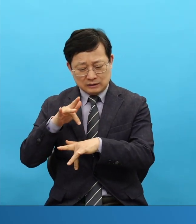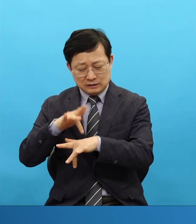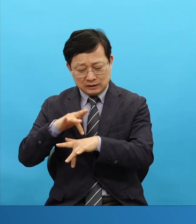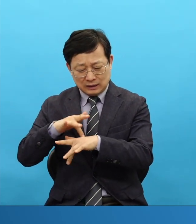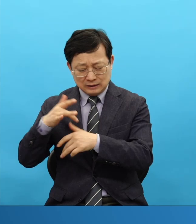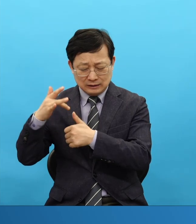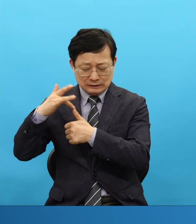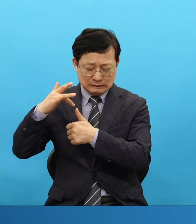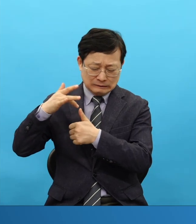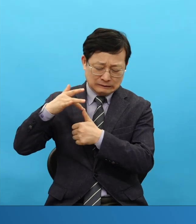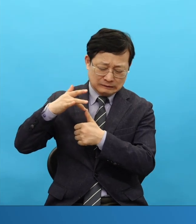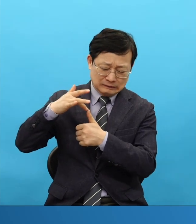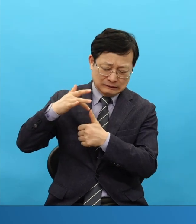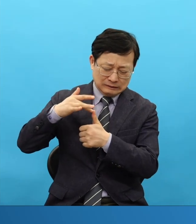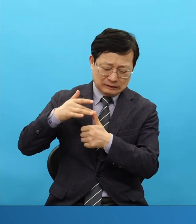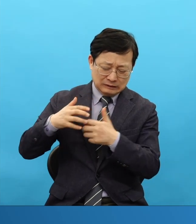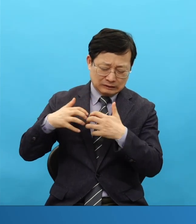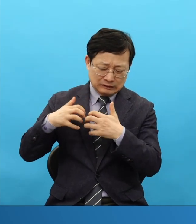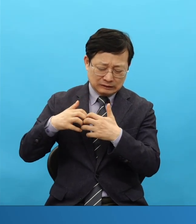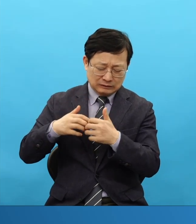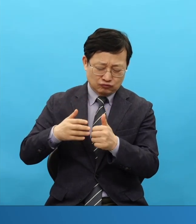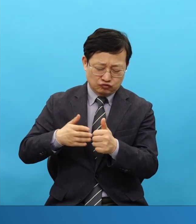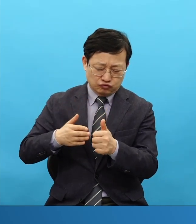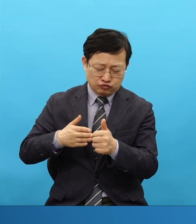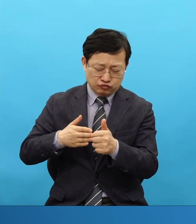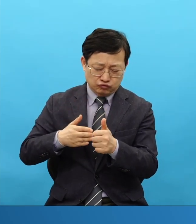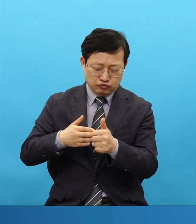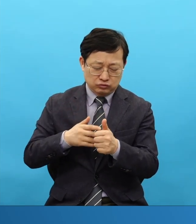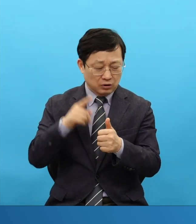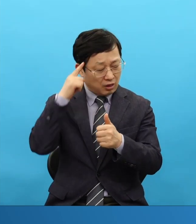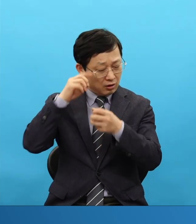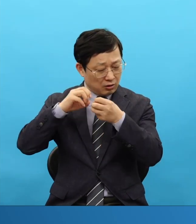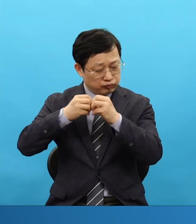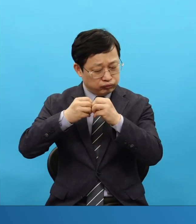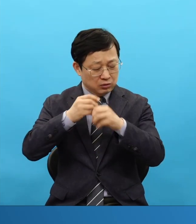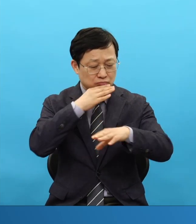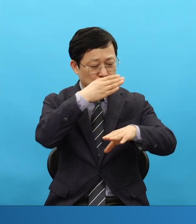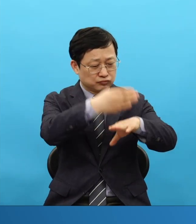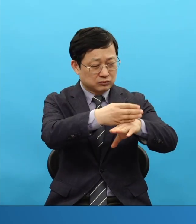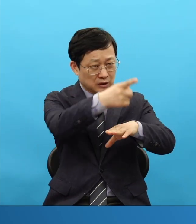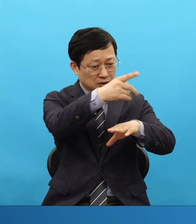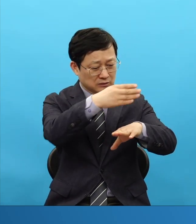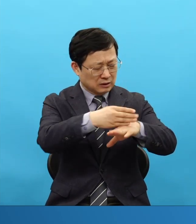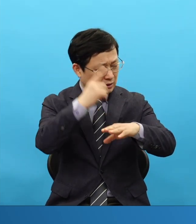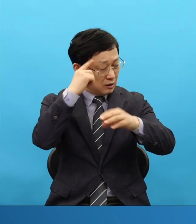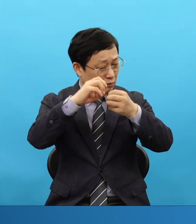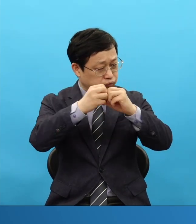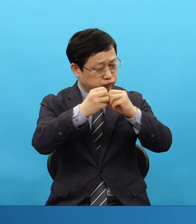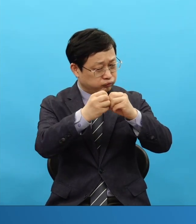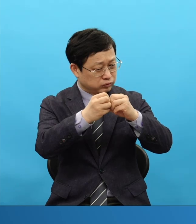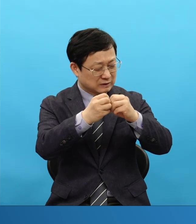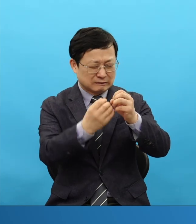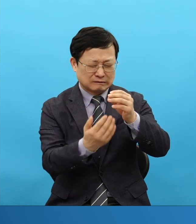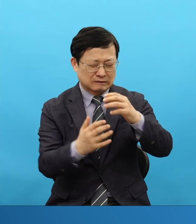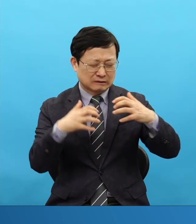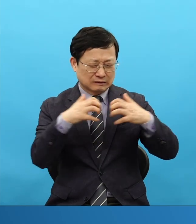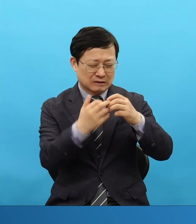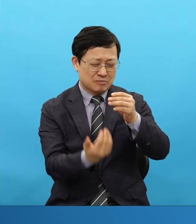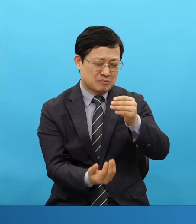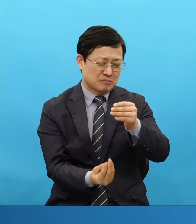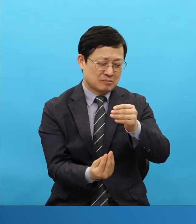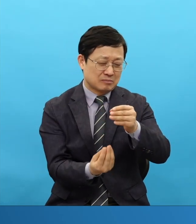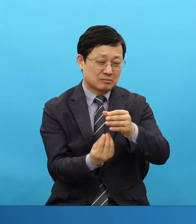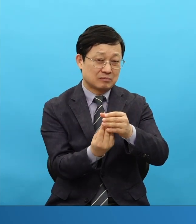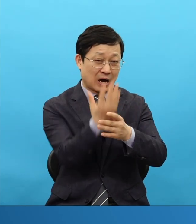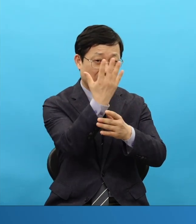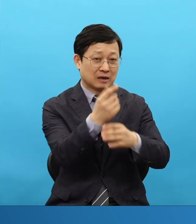many cases in history like that. 그래서 여러분 진짜 뭐 바로 옆에 북한 놓고 기도해야 돼요. That is why you 진짜. must pray for North Korea right 그러나 next to